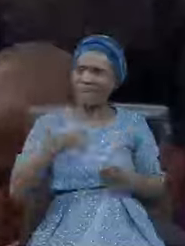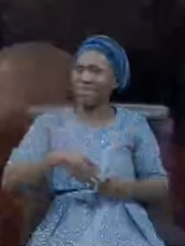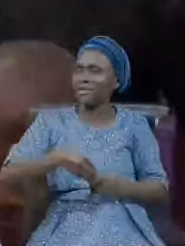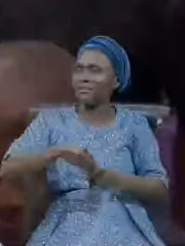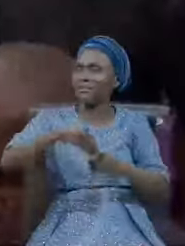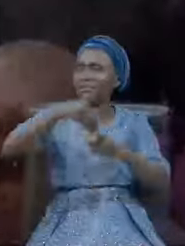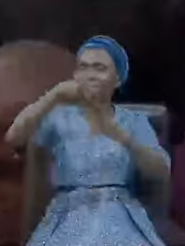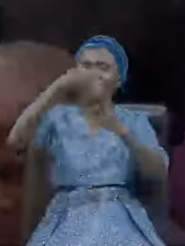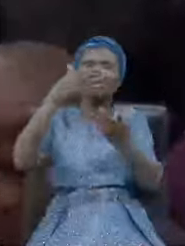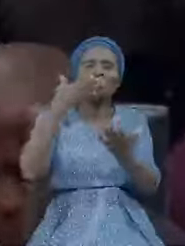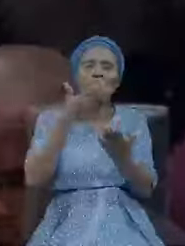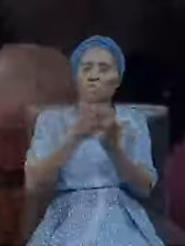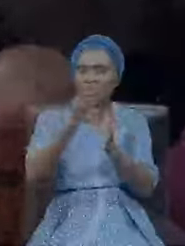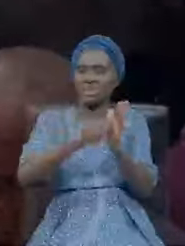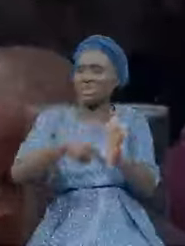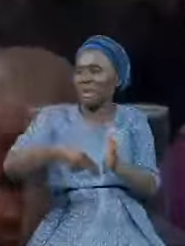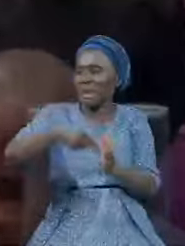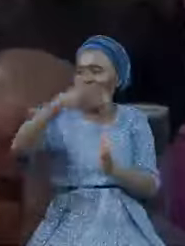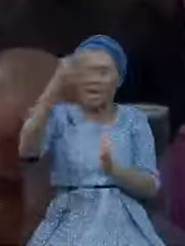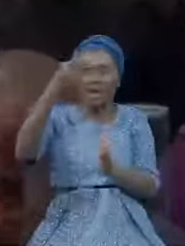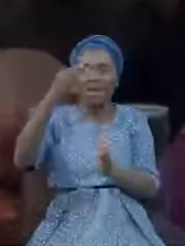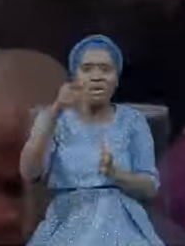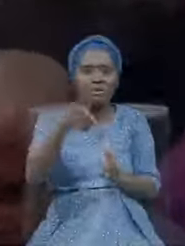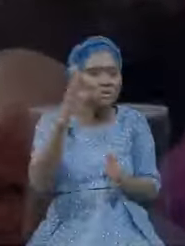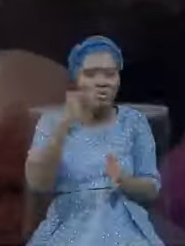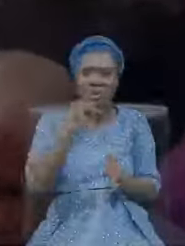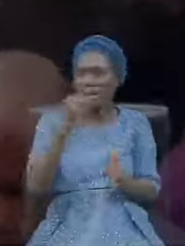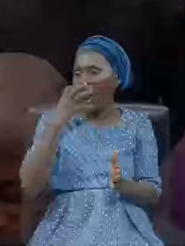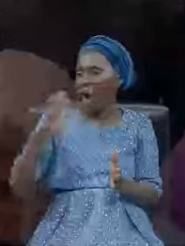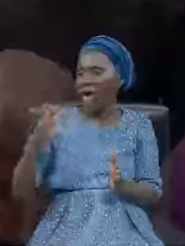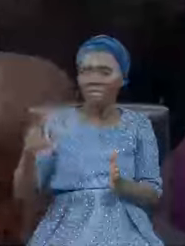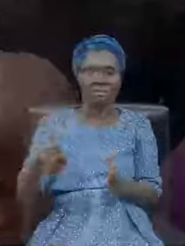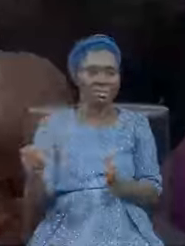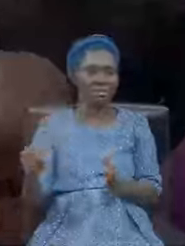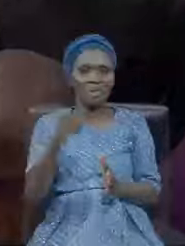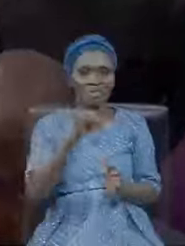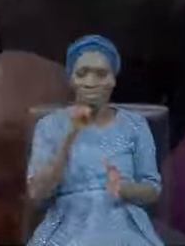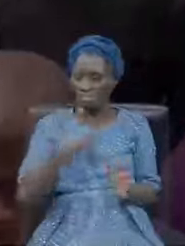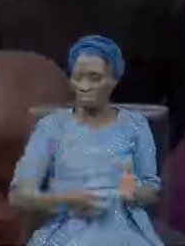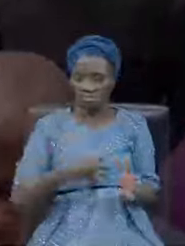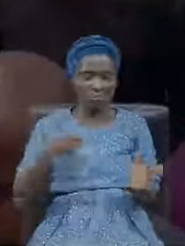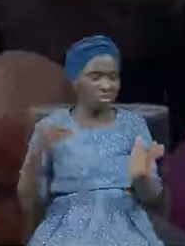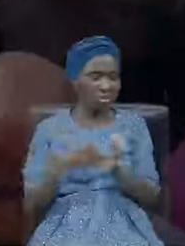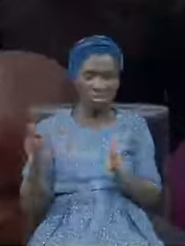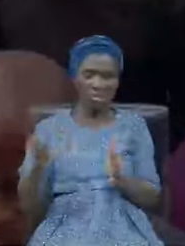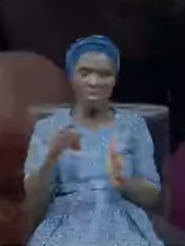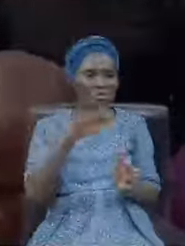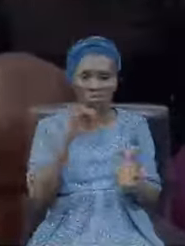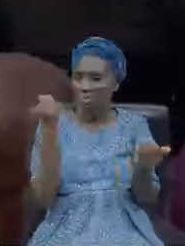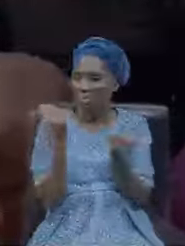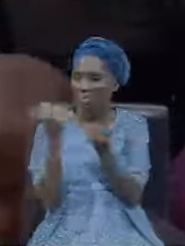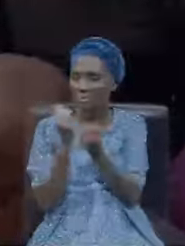devez avoir la bonté transcendente pas de malédiction pas de colère pas